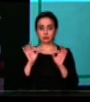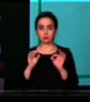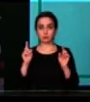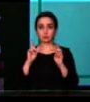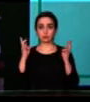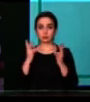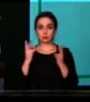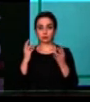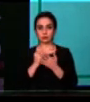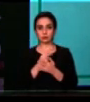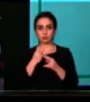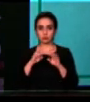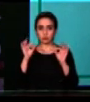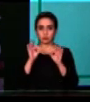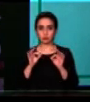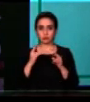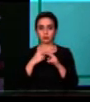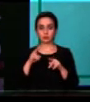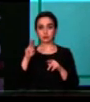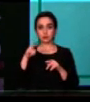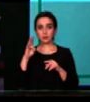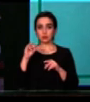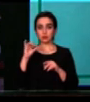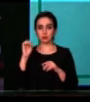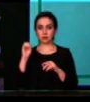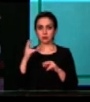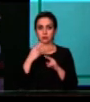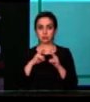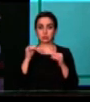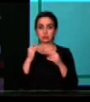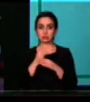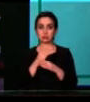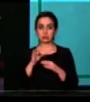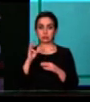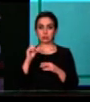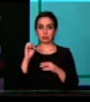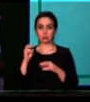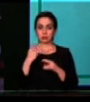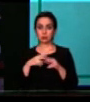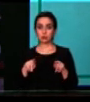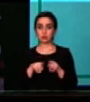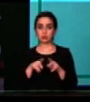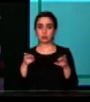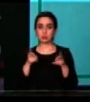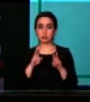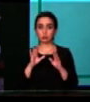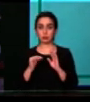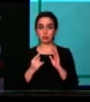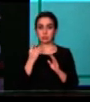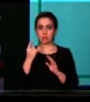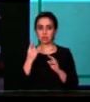нужно найти произведение D на E и затем разделить на M. И если у нас в остатке будет